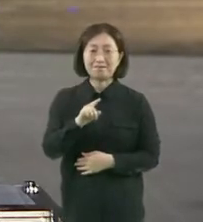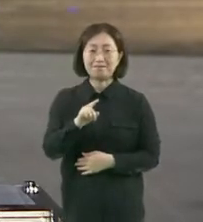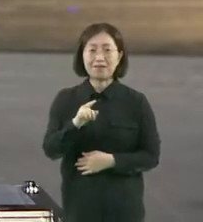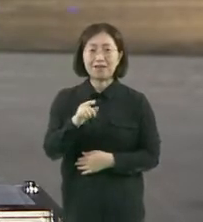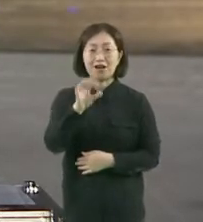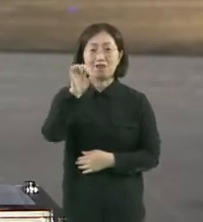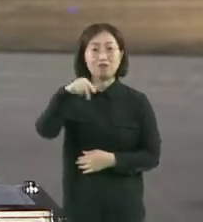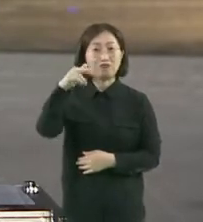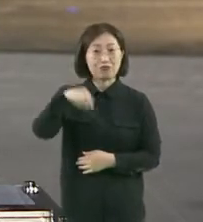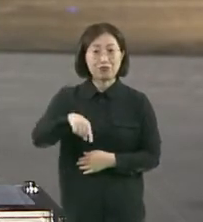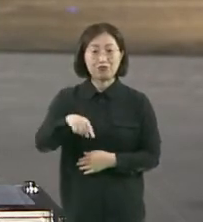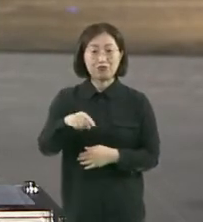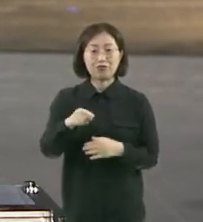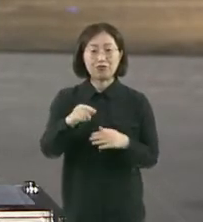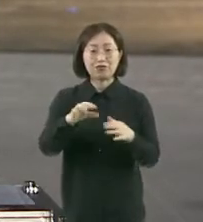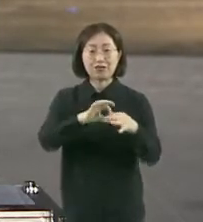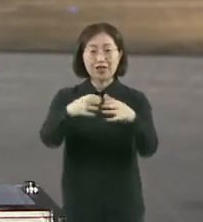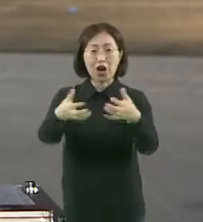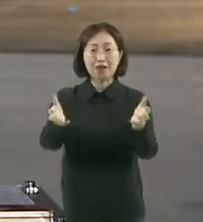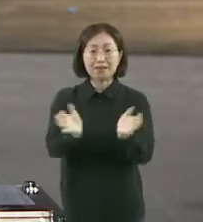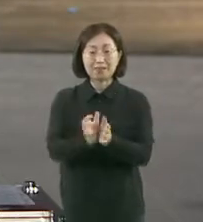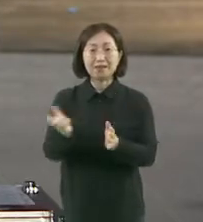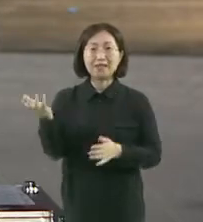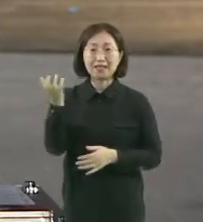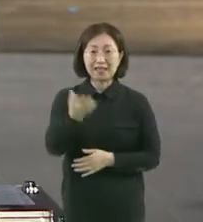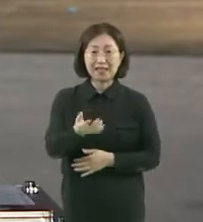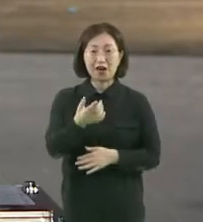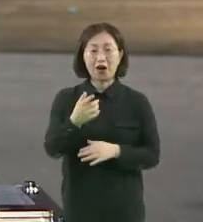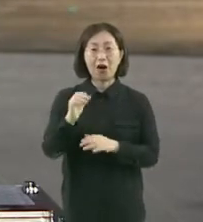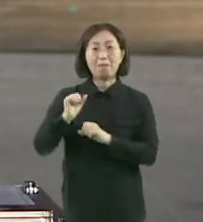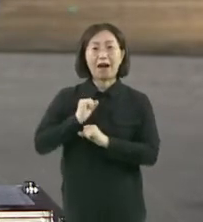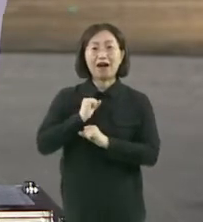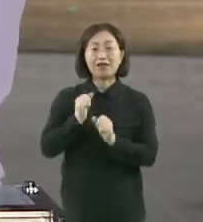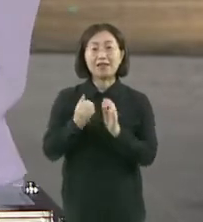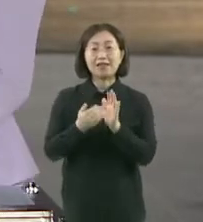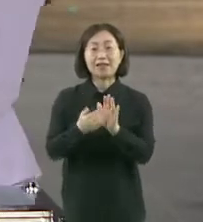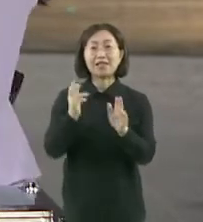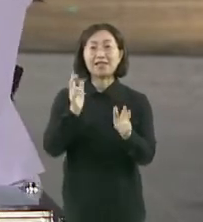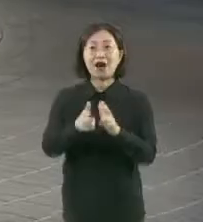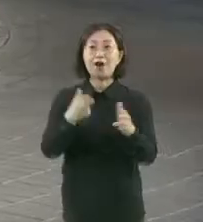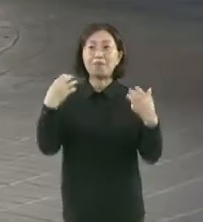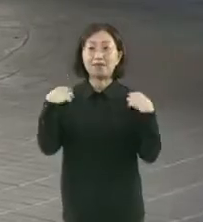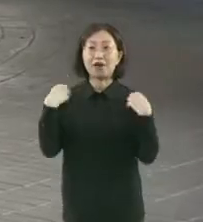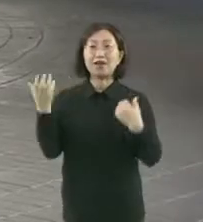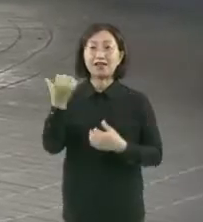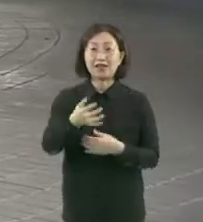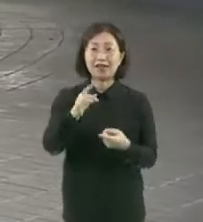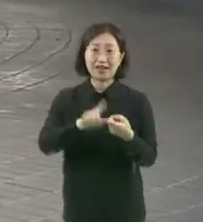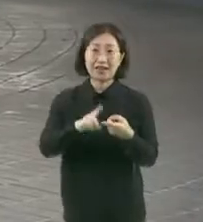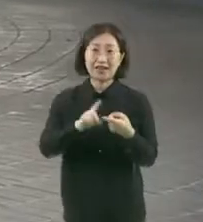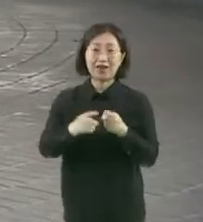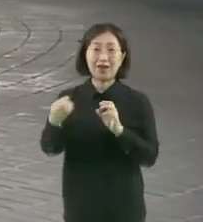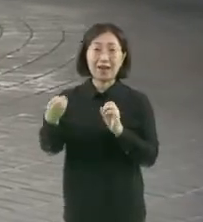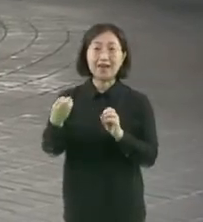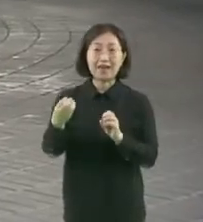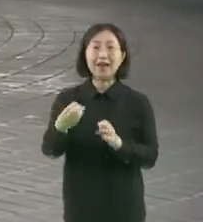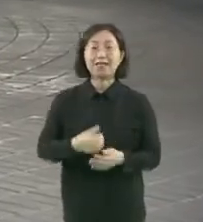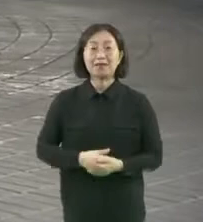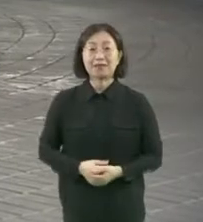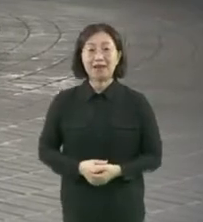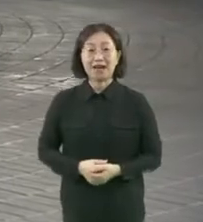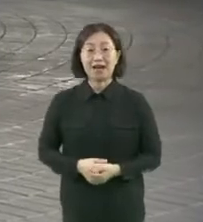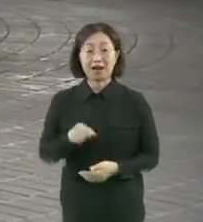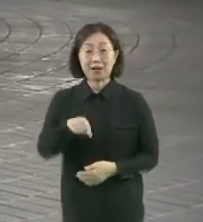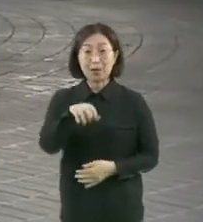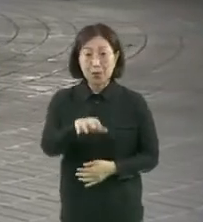확정된 우주산업 클러스터와 방위사업청 이전에 대해 이야기 나눠보겠습니다. 시장님 어서 오세요. 안녕하십니까. 네. 저희가 지금